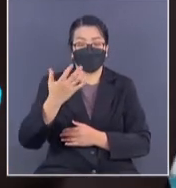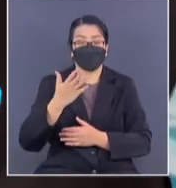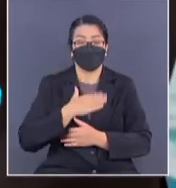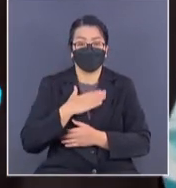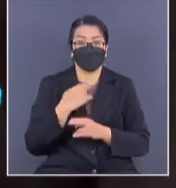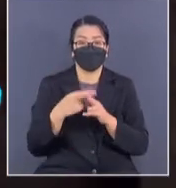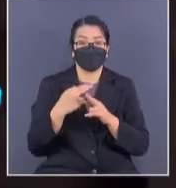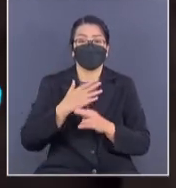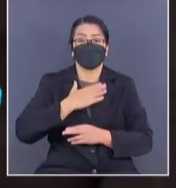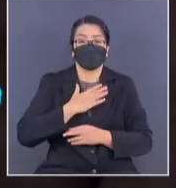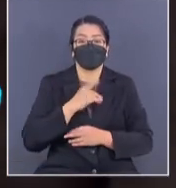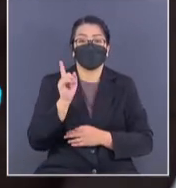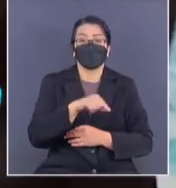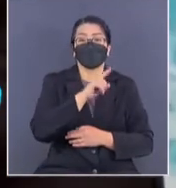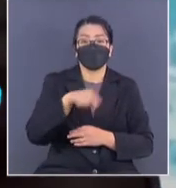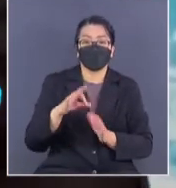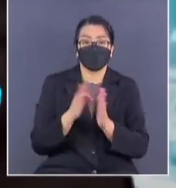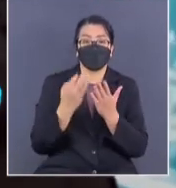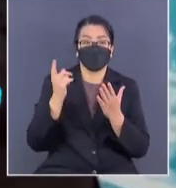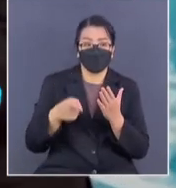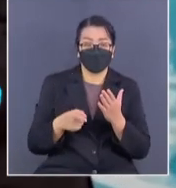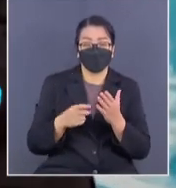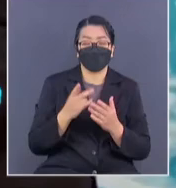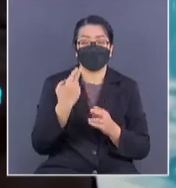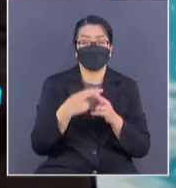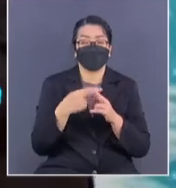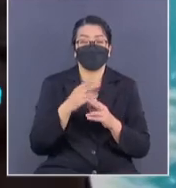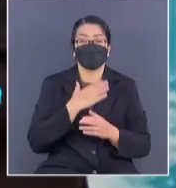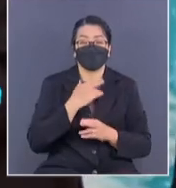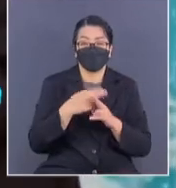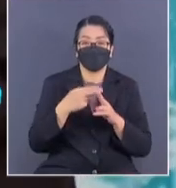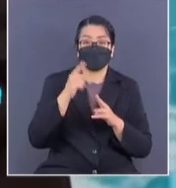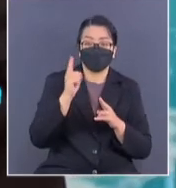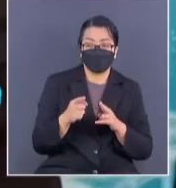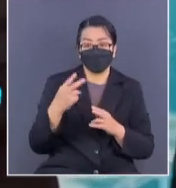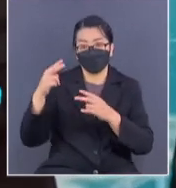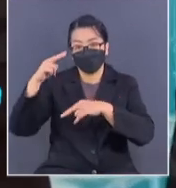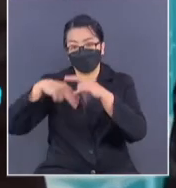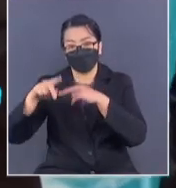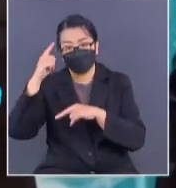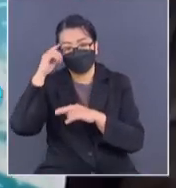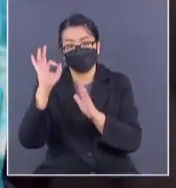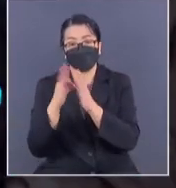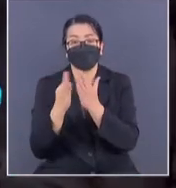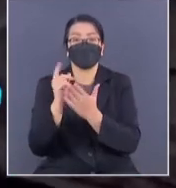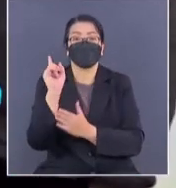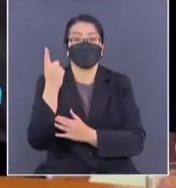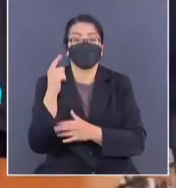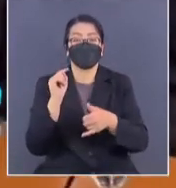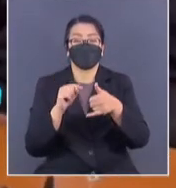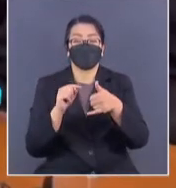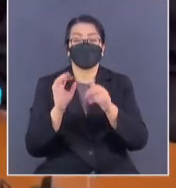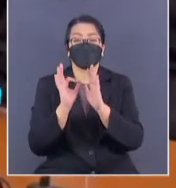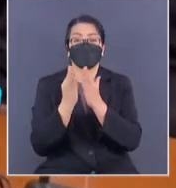จิรายุสวรรธนะสินภาษาอังกฤษก็คือFaceสิ่งค่ะโดยทางเจ้าหน้าที่ DSก็ตรวจพบว่าน่าจะเปิดขึ้นมาใหม่แล้วว่าFacebook